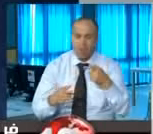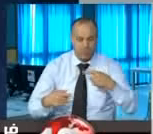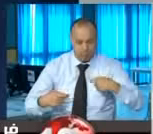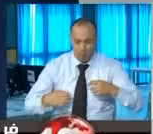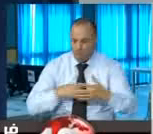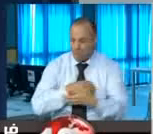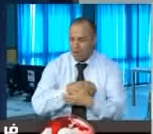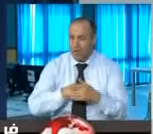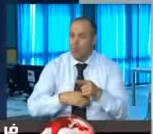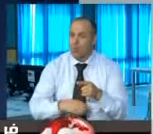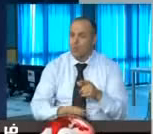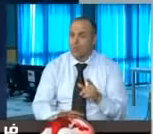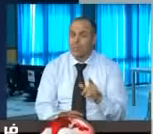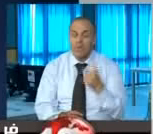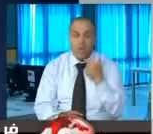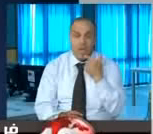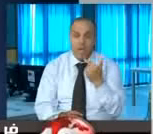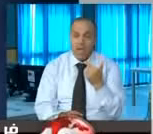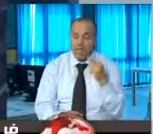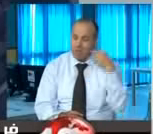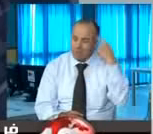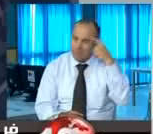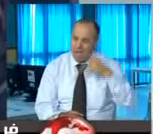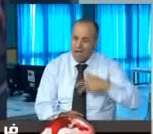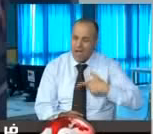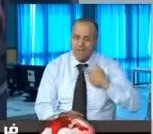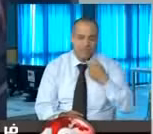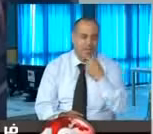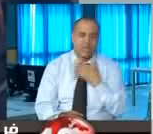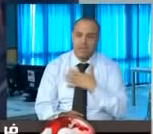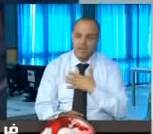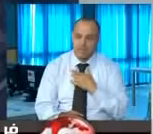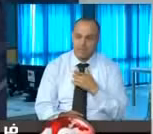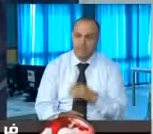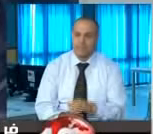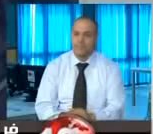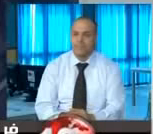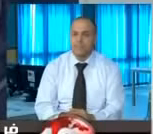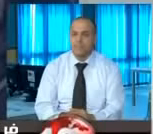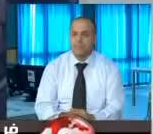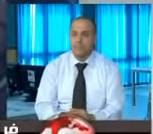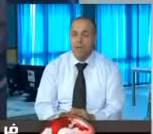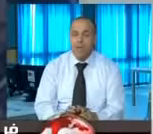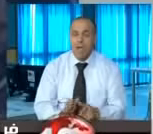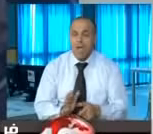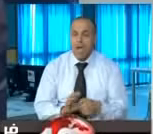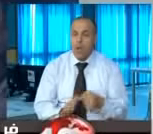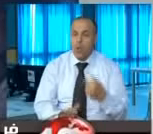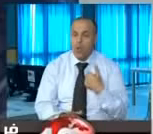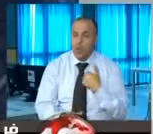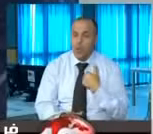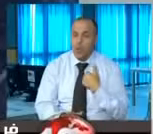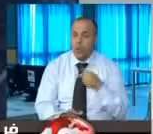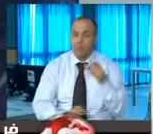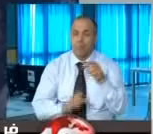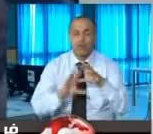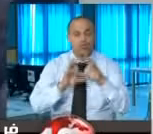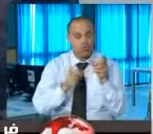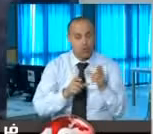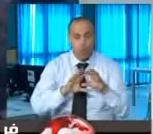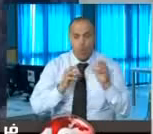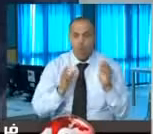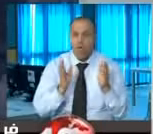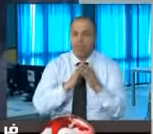والفقر المدقع سعيا وراء حلم العيش في بريطانيا. ففي اليوم الأول لعملية الإخلاء الجماعي